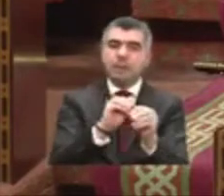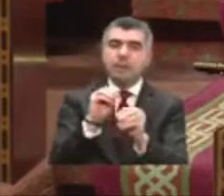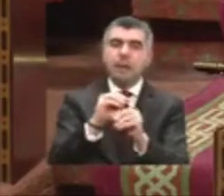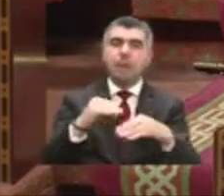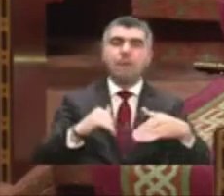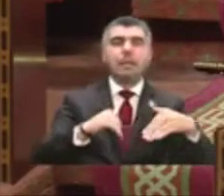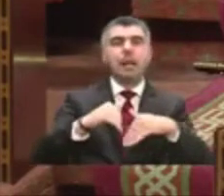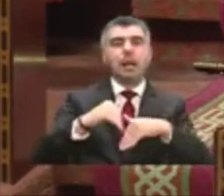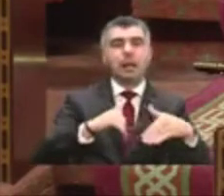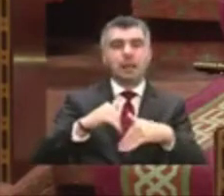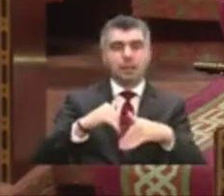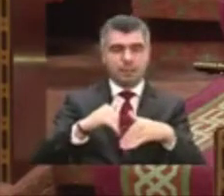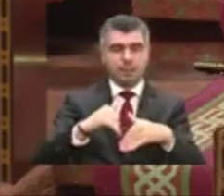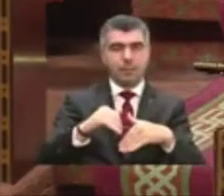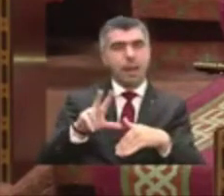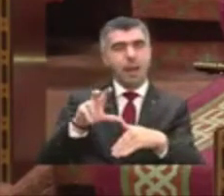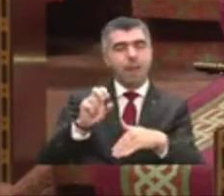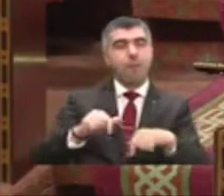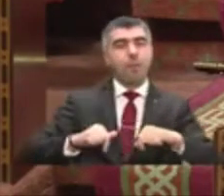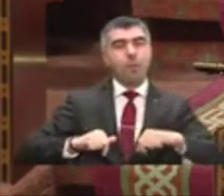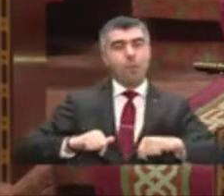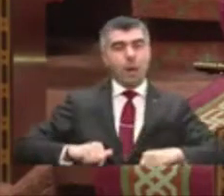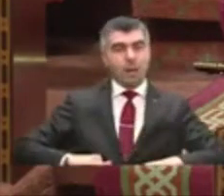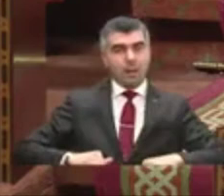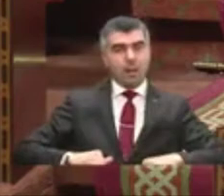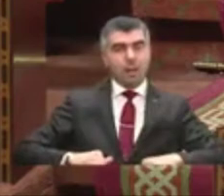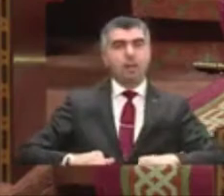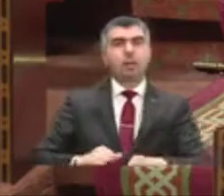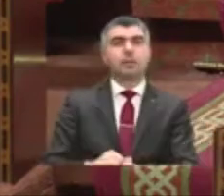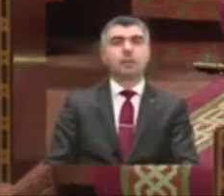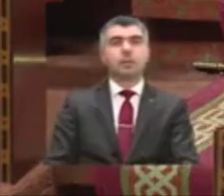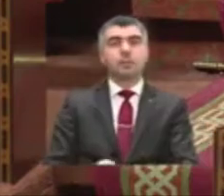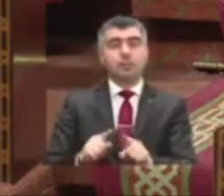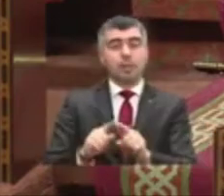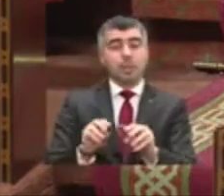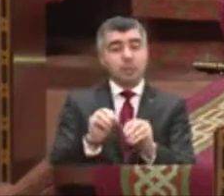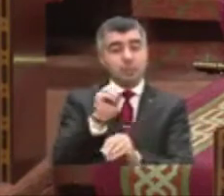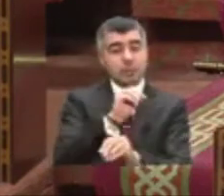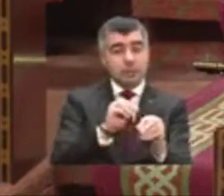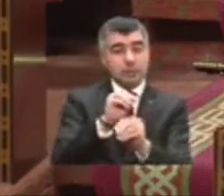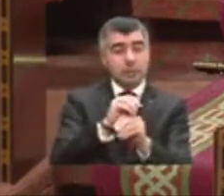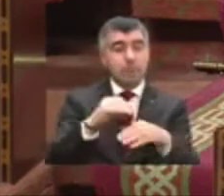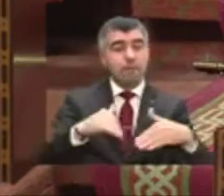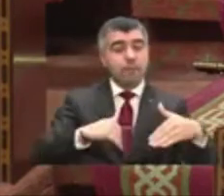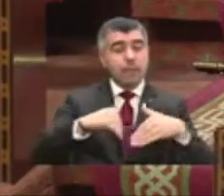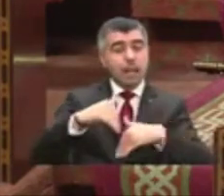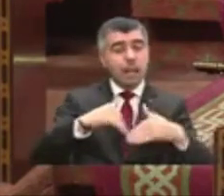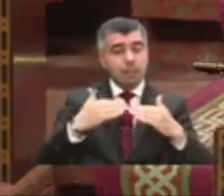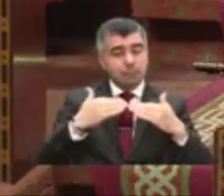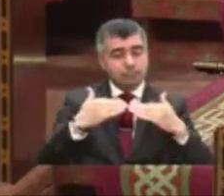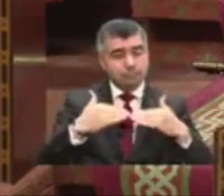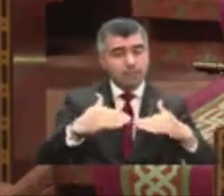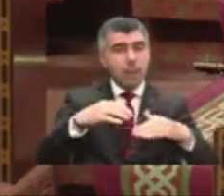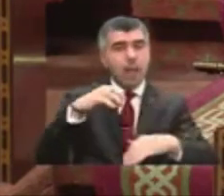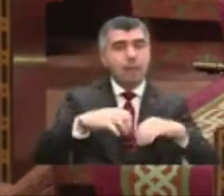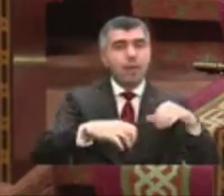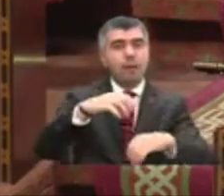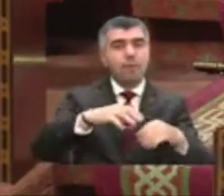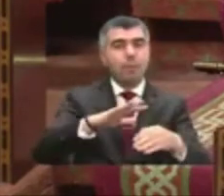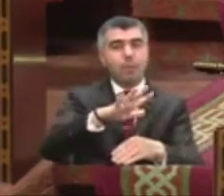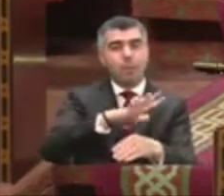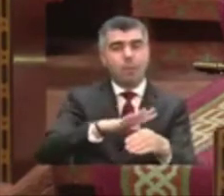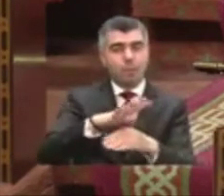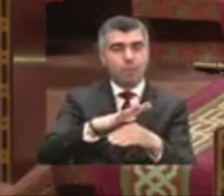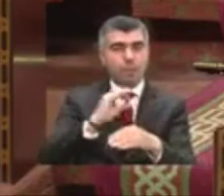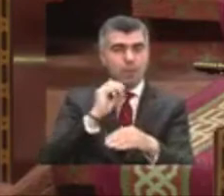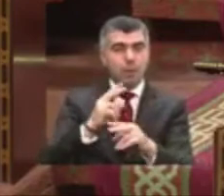كما تعلمون الوزارة فهي تقوم بصيانة الطرق المصنفة. بالنسبة للطرق